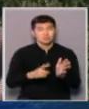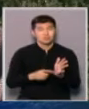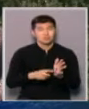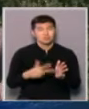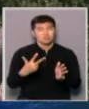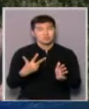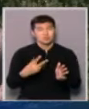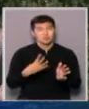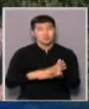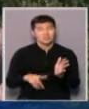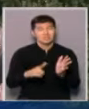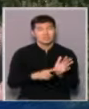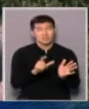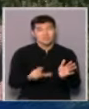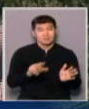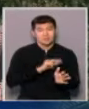797 адам орналастырылды.